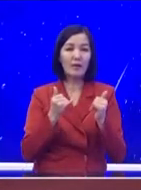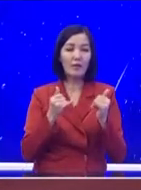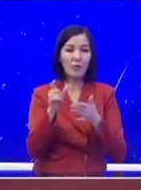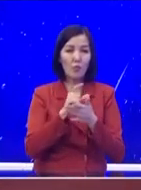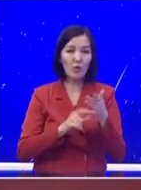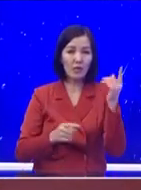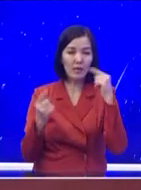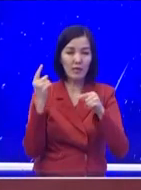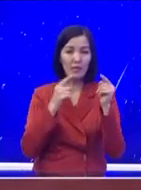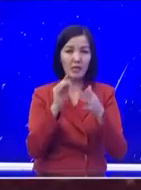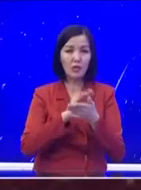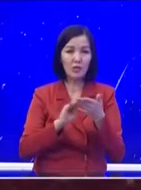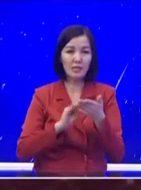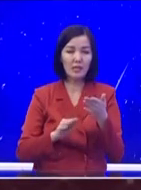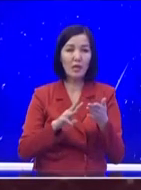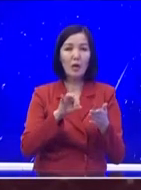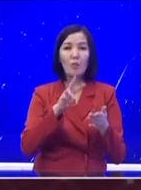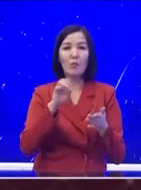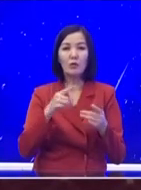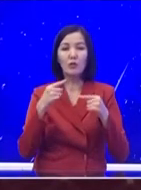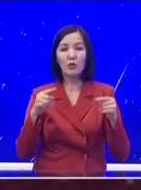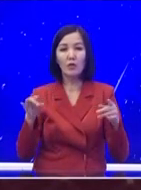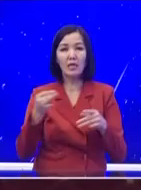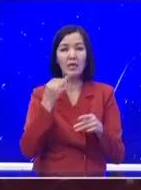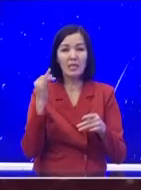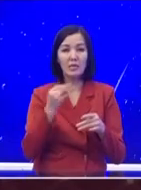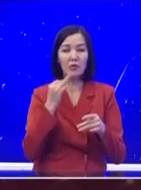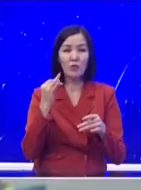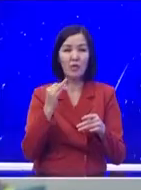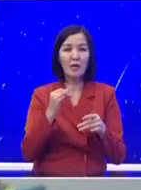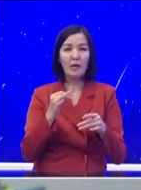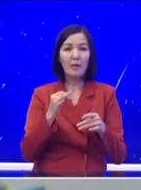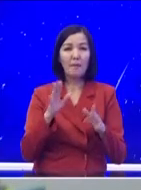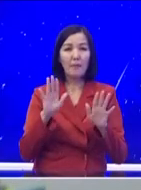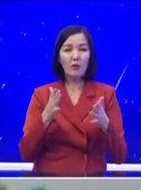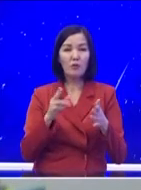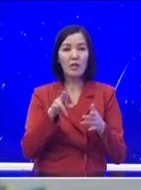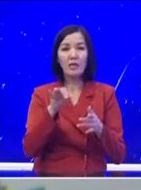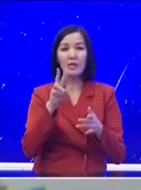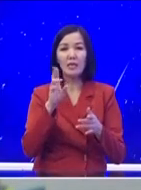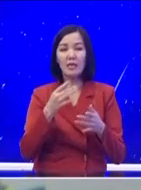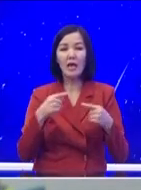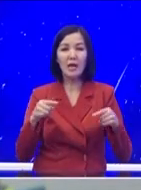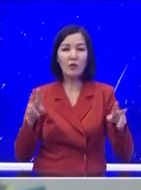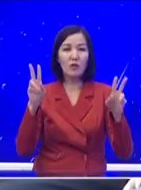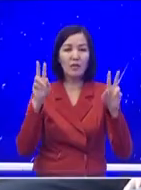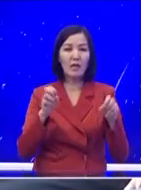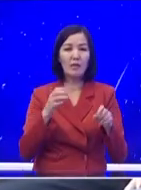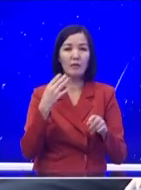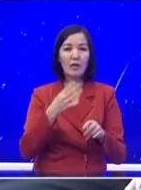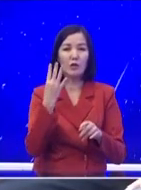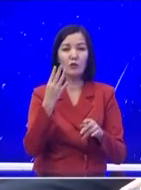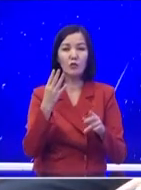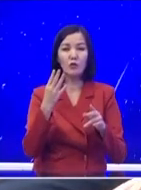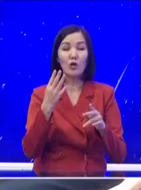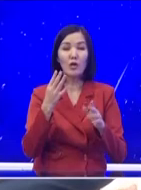өлең ертегі жазады. «Монстры и другие истории», «Приключения Дина», «Стрекоза на листочке», сынды тағы басқа 43 кітабы